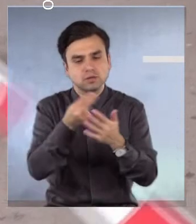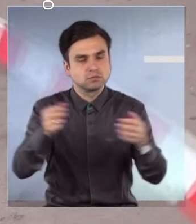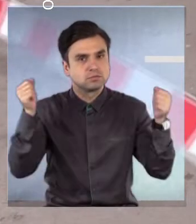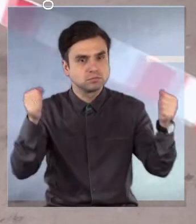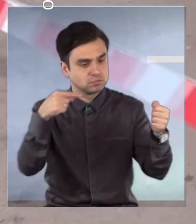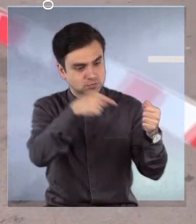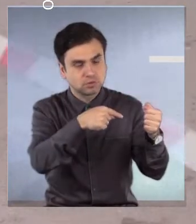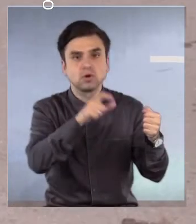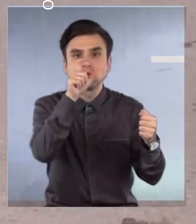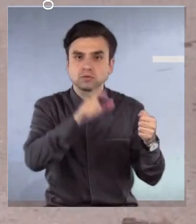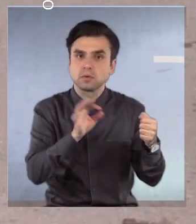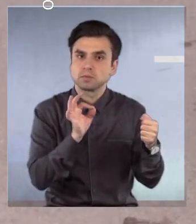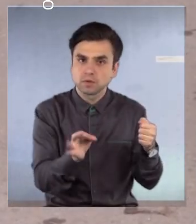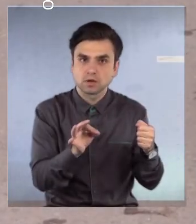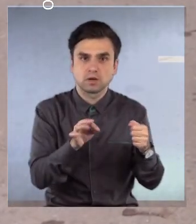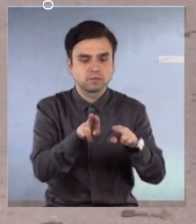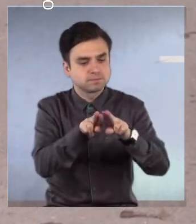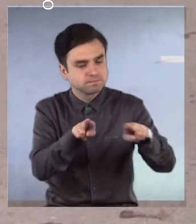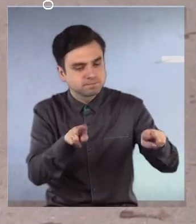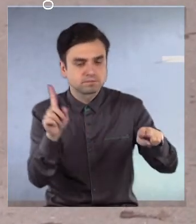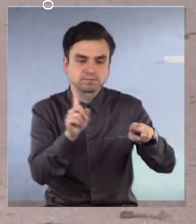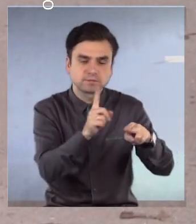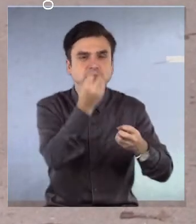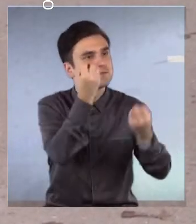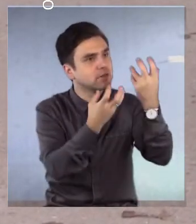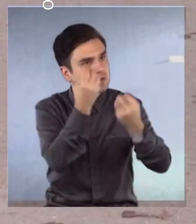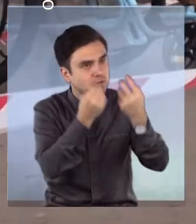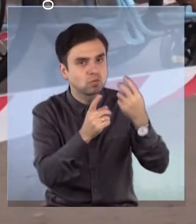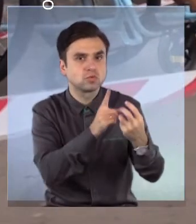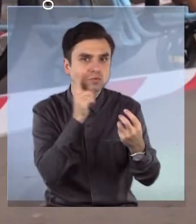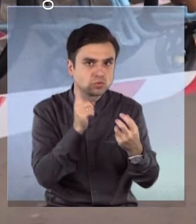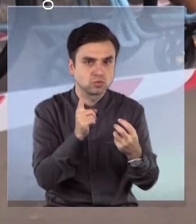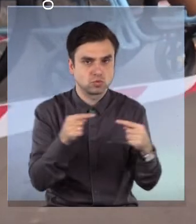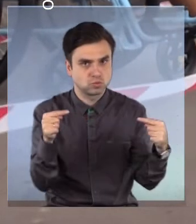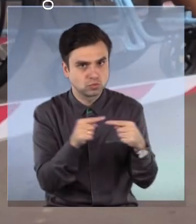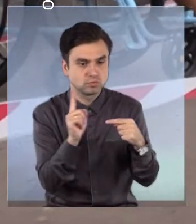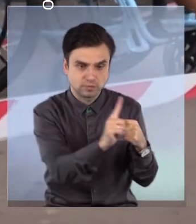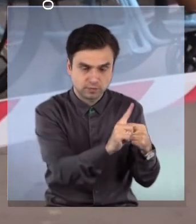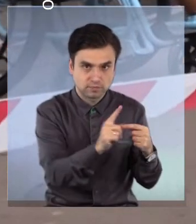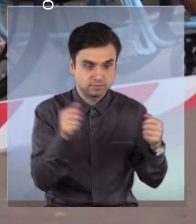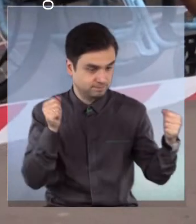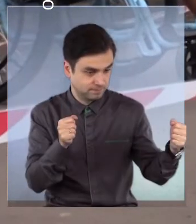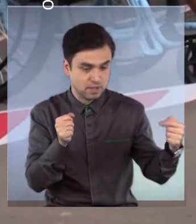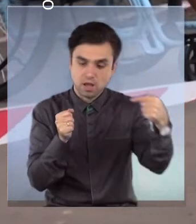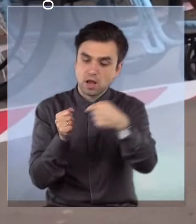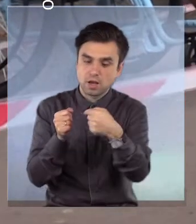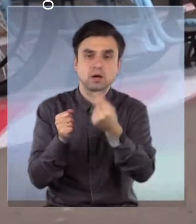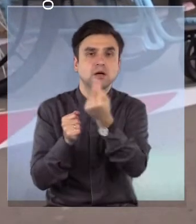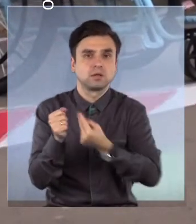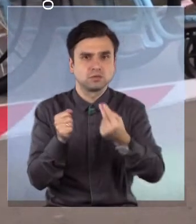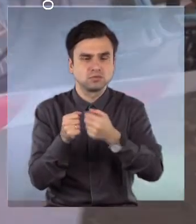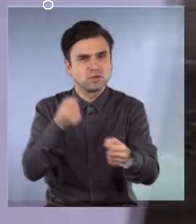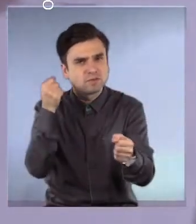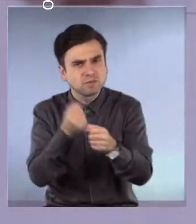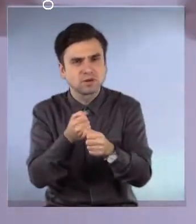в аварії. Цим учасники хотіли привернути увагу до проблеми порушення правил дорожнього руху пішоходами та показати наслідки